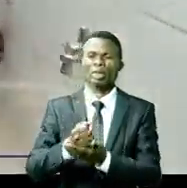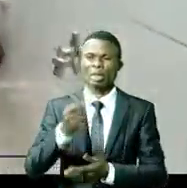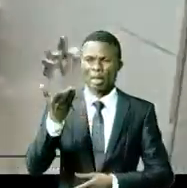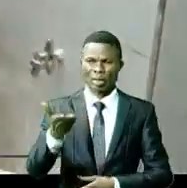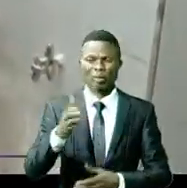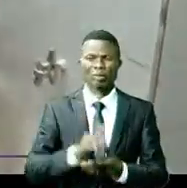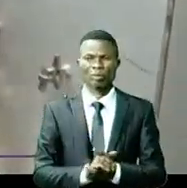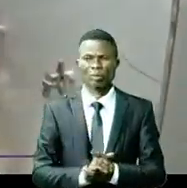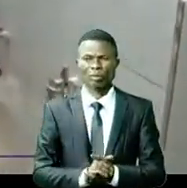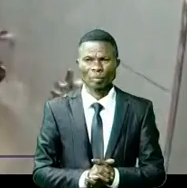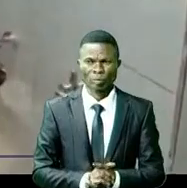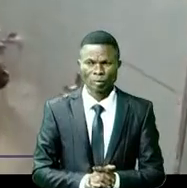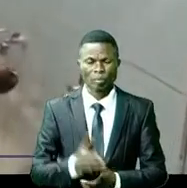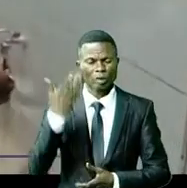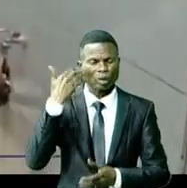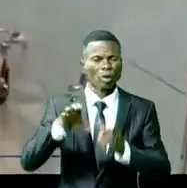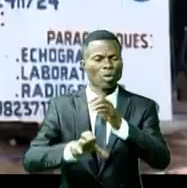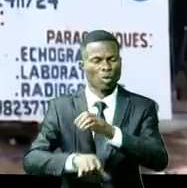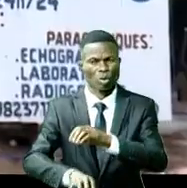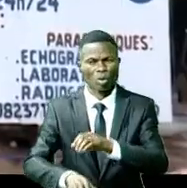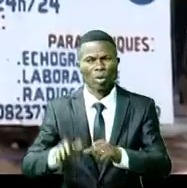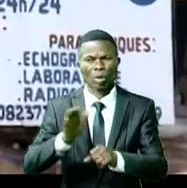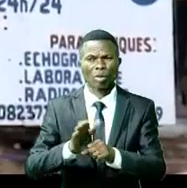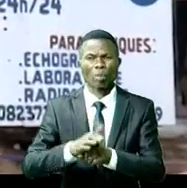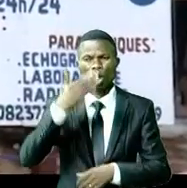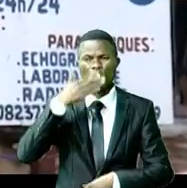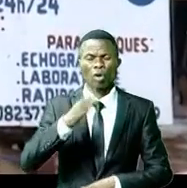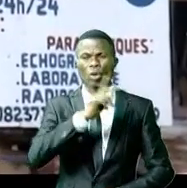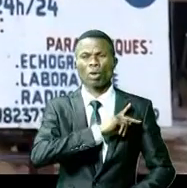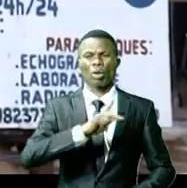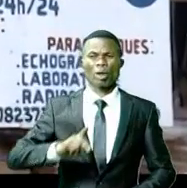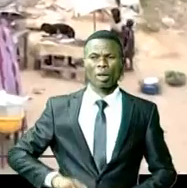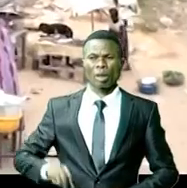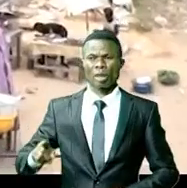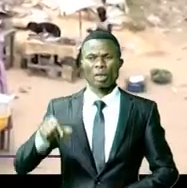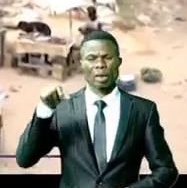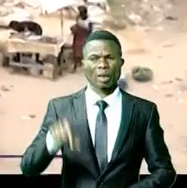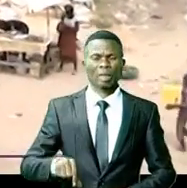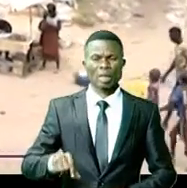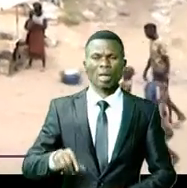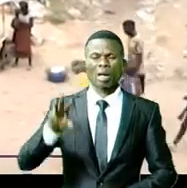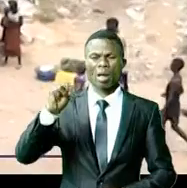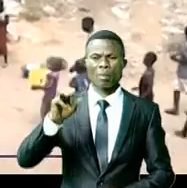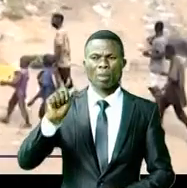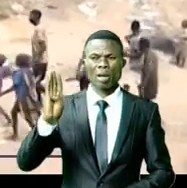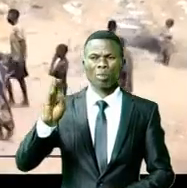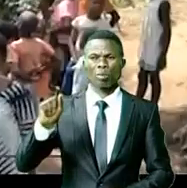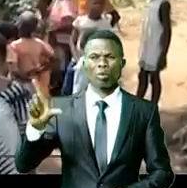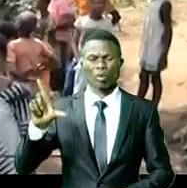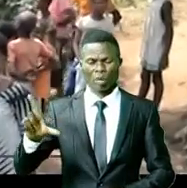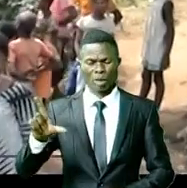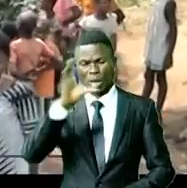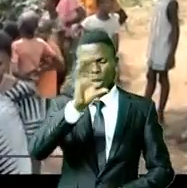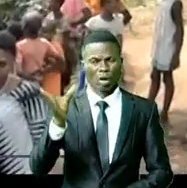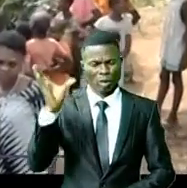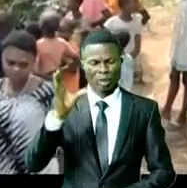Désormais, l'eau coulera à flot au centre de santé de Kimbanzi, situé au quartier Mabulu 1, dans la commune de Makala,